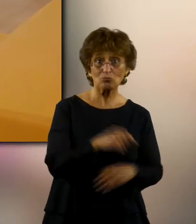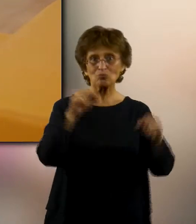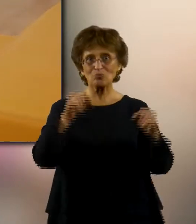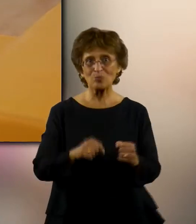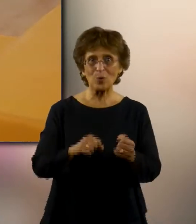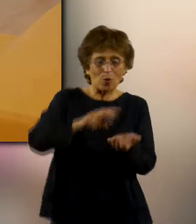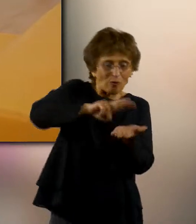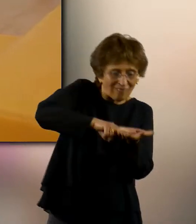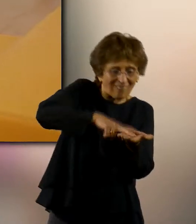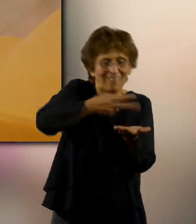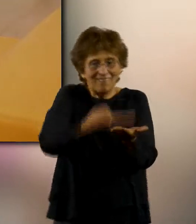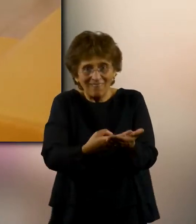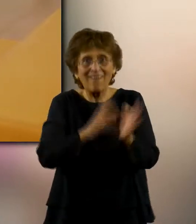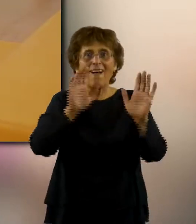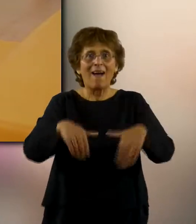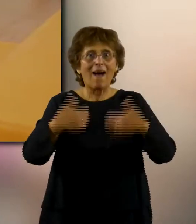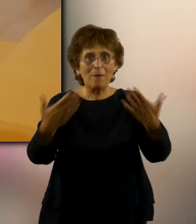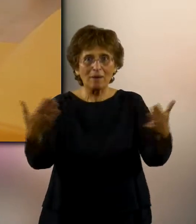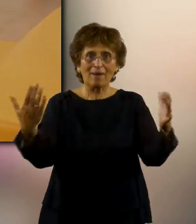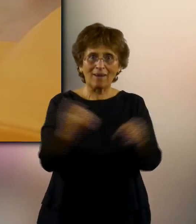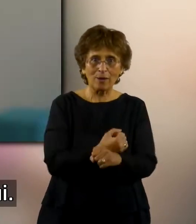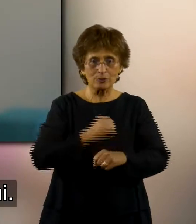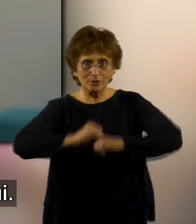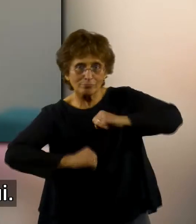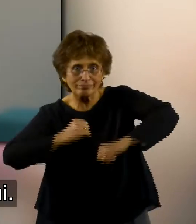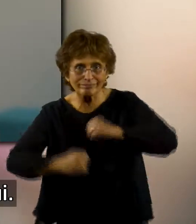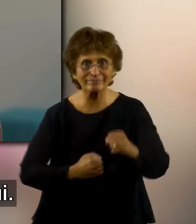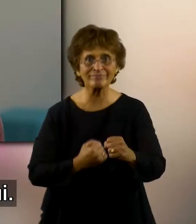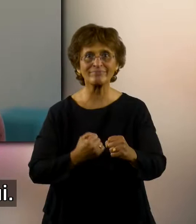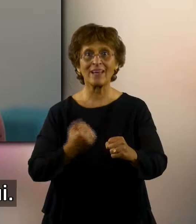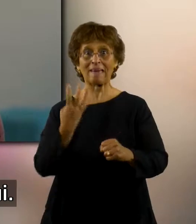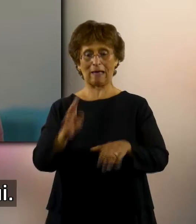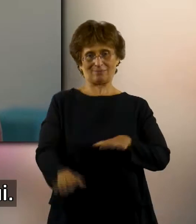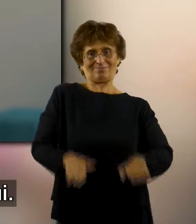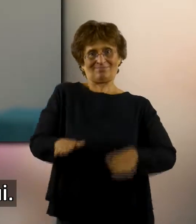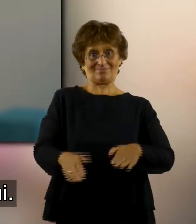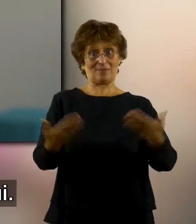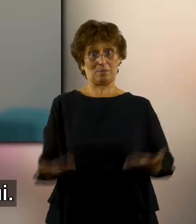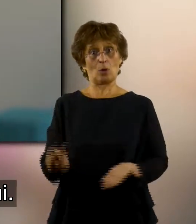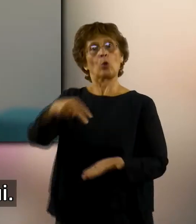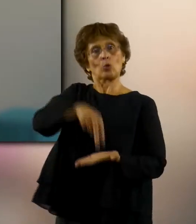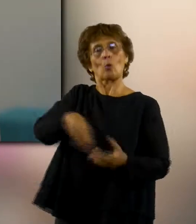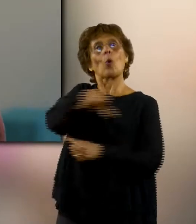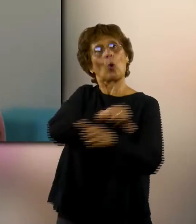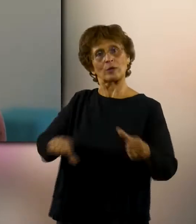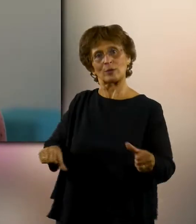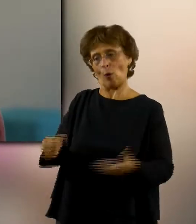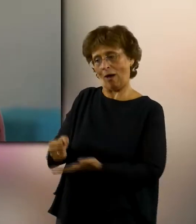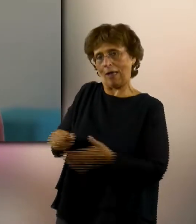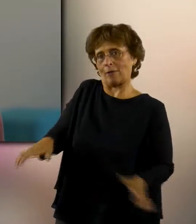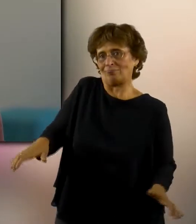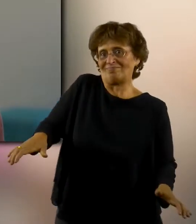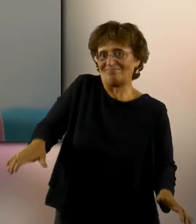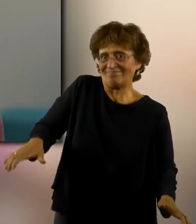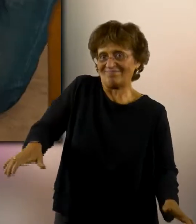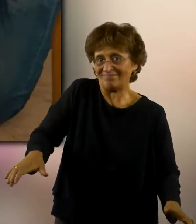des retournements dos ventre. Ensuite, il a acquis le rampé, le quatre pattes. Maintenant, il se met debout avec un appui. Et la prochaine étape, on